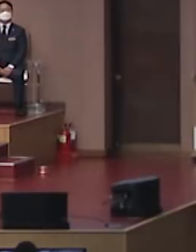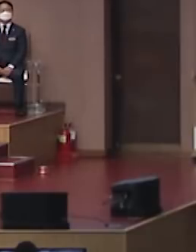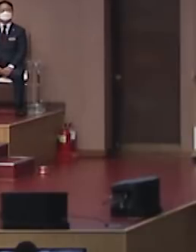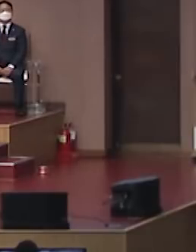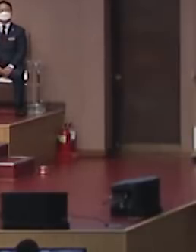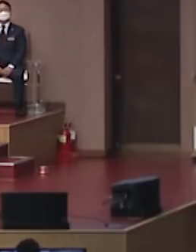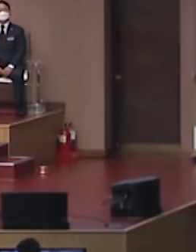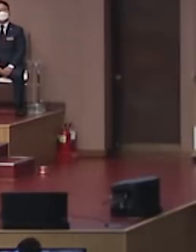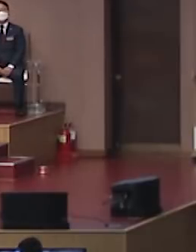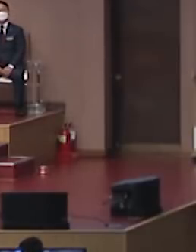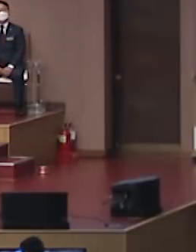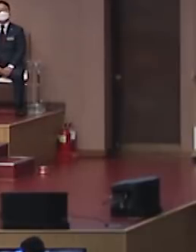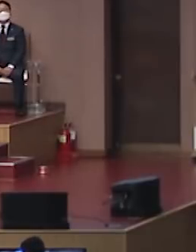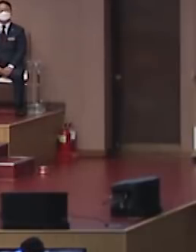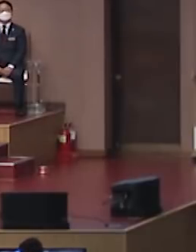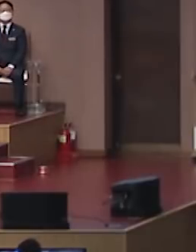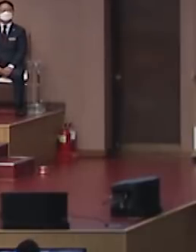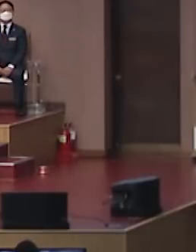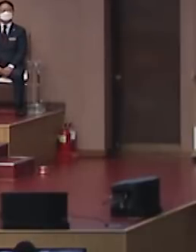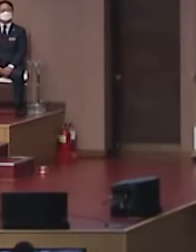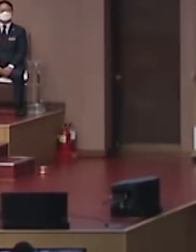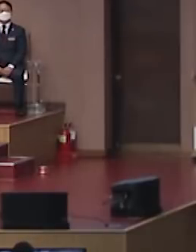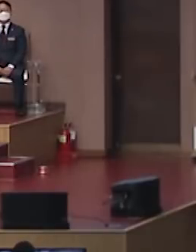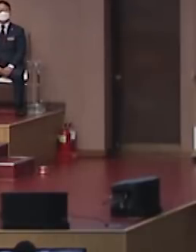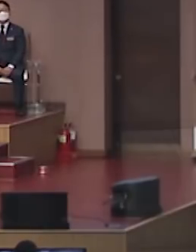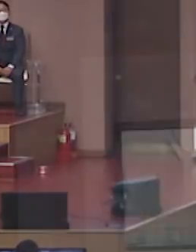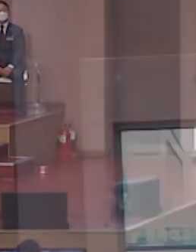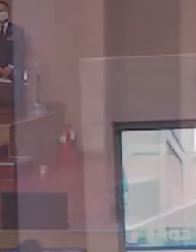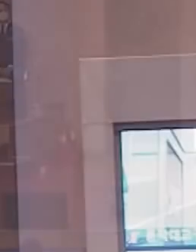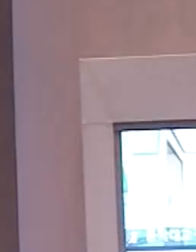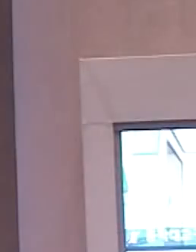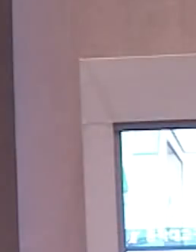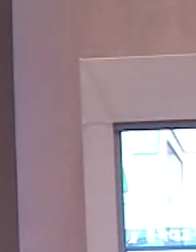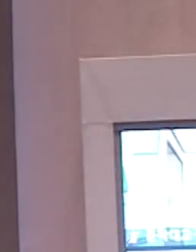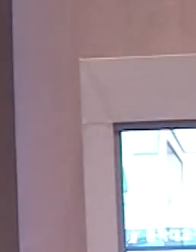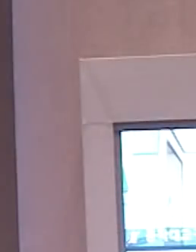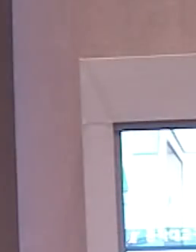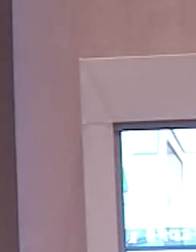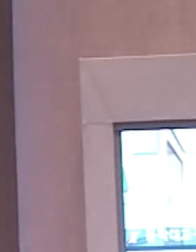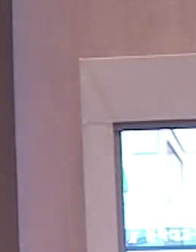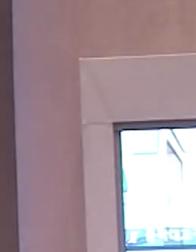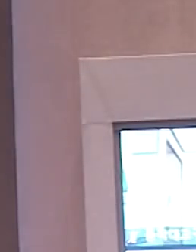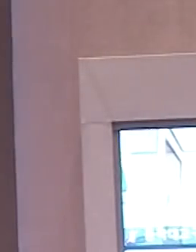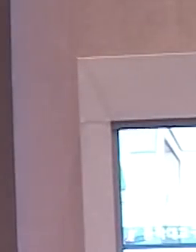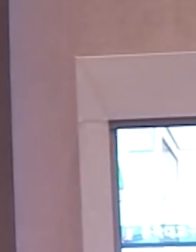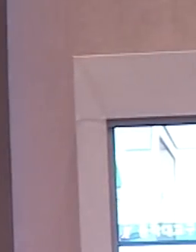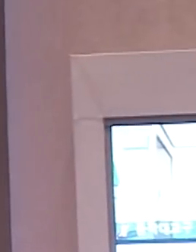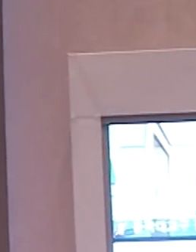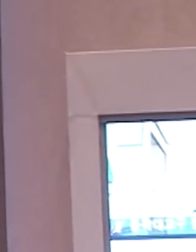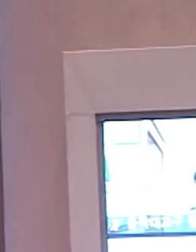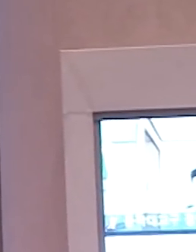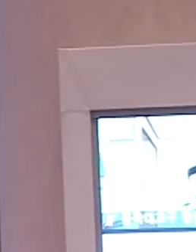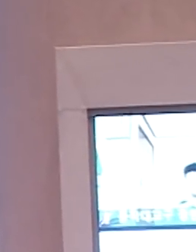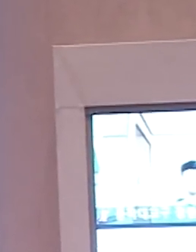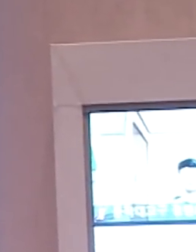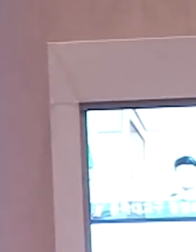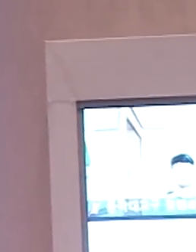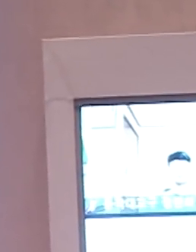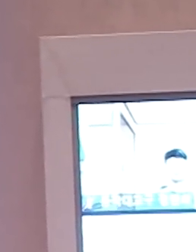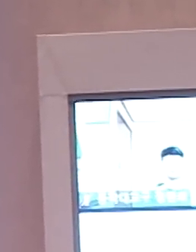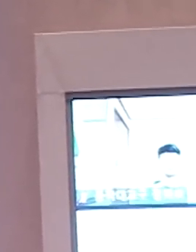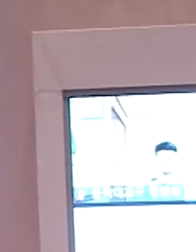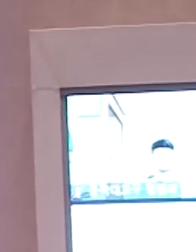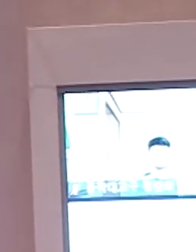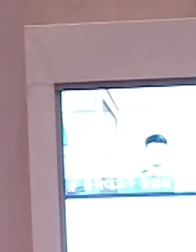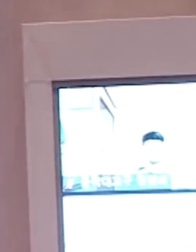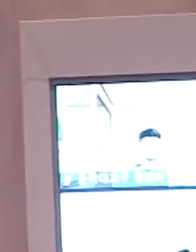말씀에 의지하여 우리측 기도하니 합계 수 역사 지고있다 식을 줄 알아요 없으니 예배드릴 모두 초소에 성경을 올해 하여 주옵소서